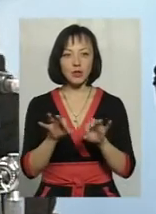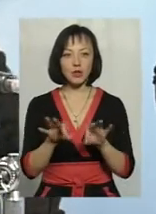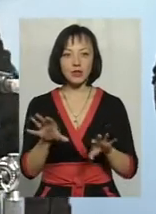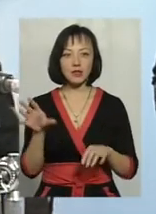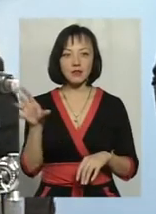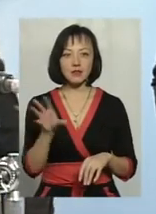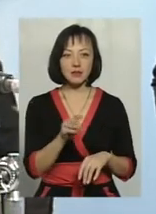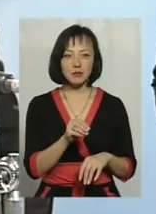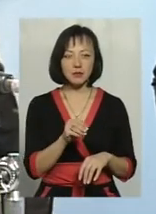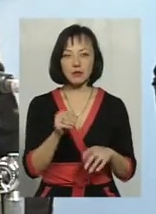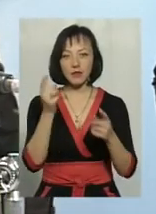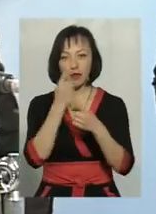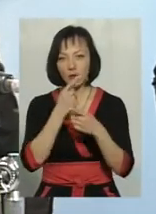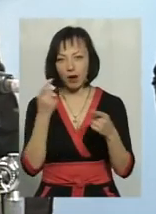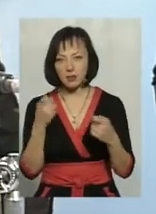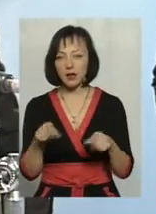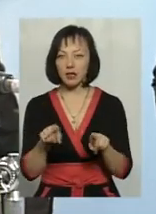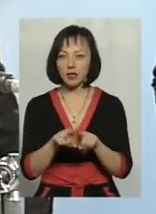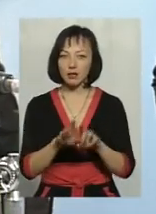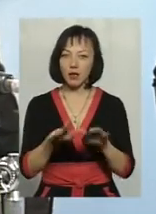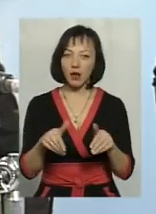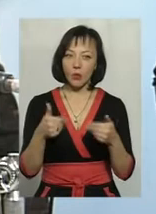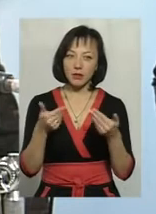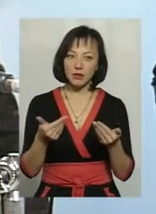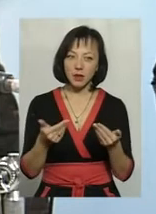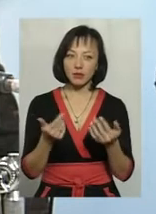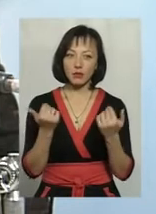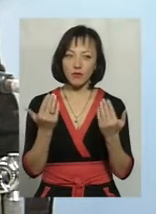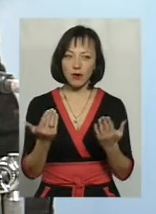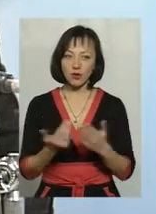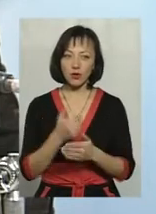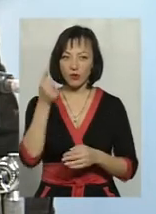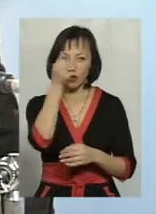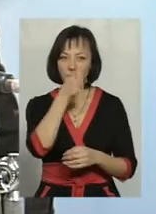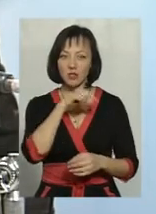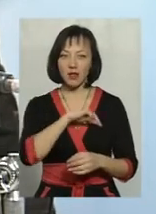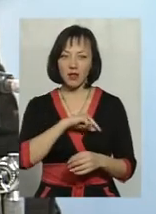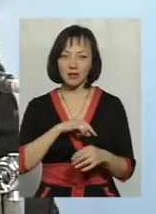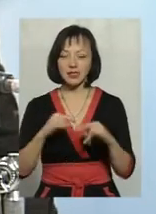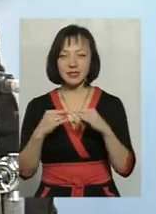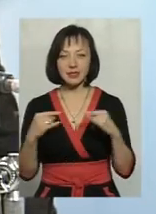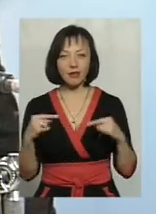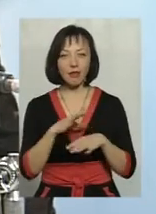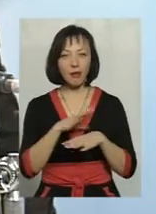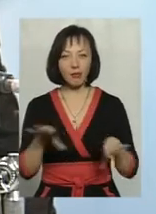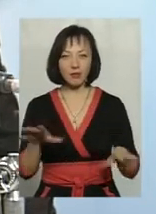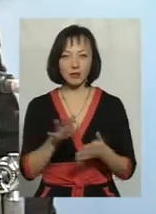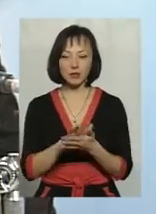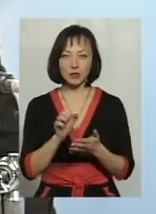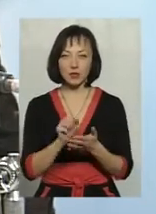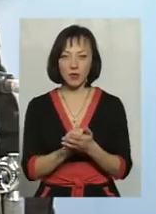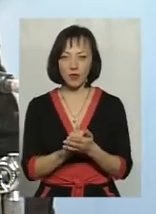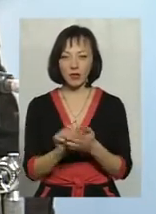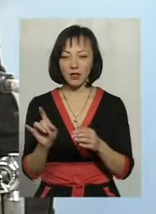всіми інформацією, а також рекомендаціями, щоб ваш новорічний настрій та стіл не був зіпсований